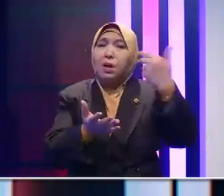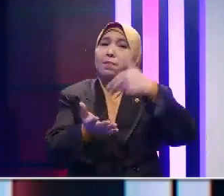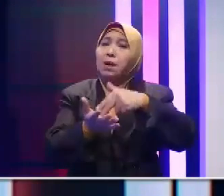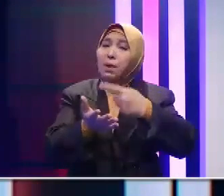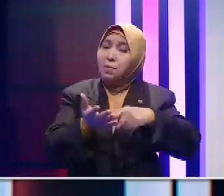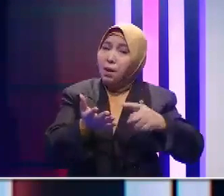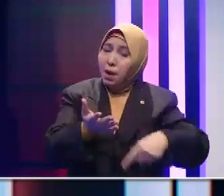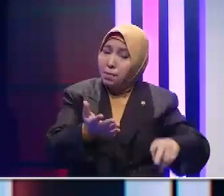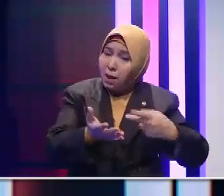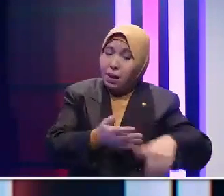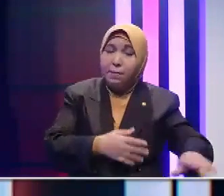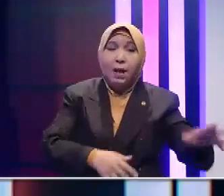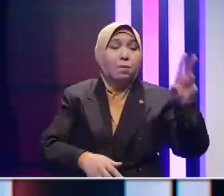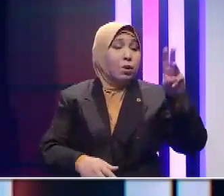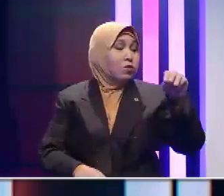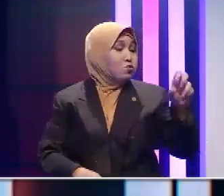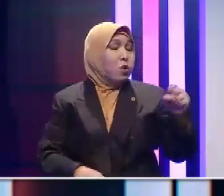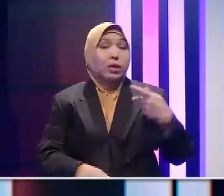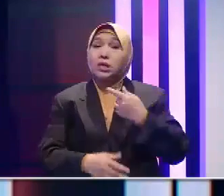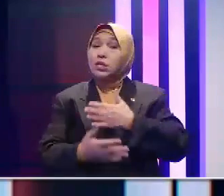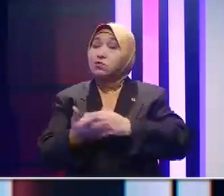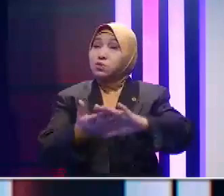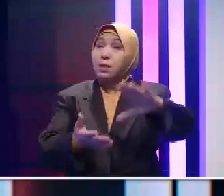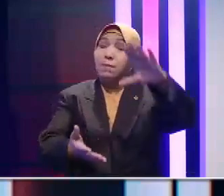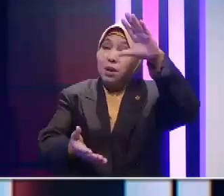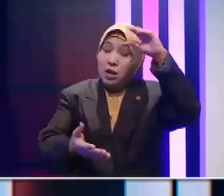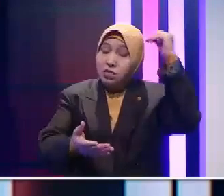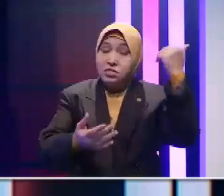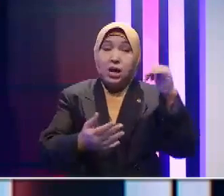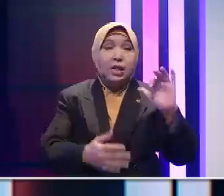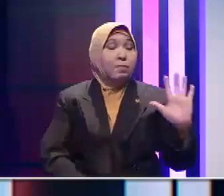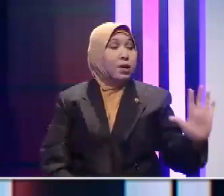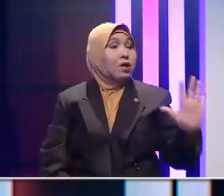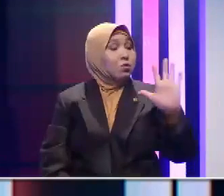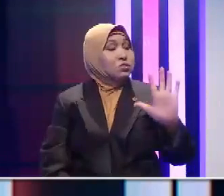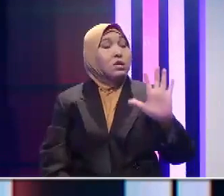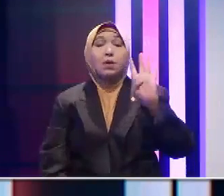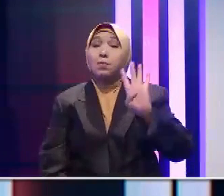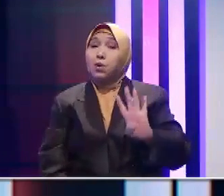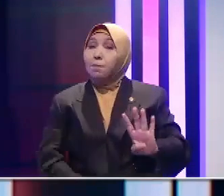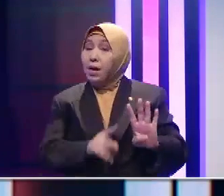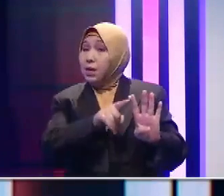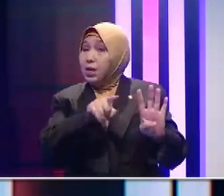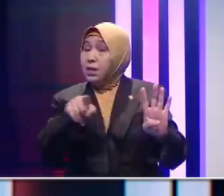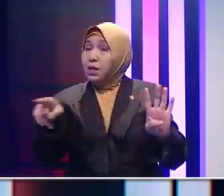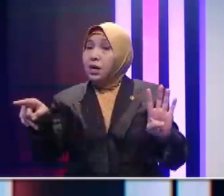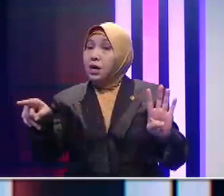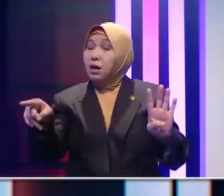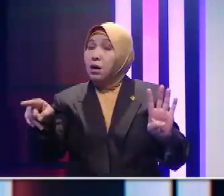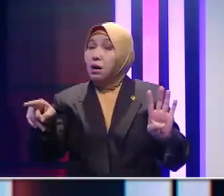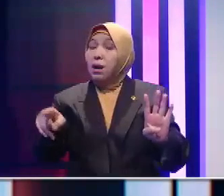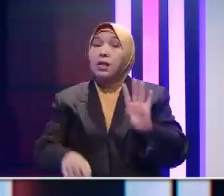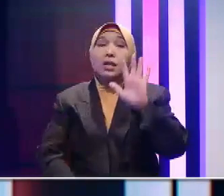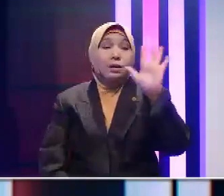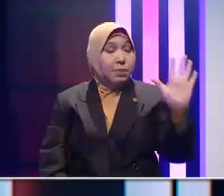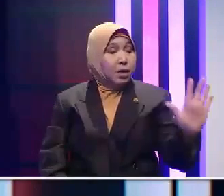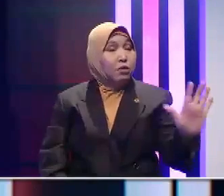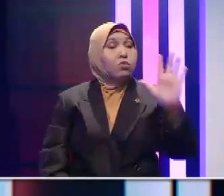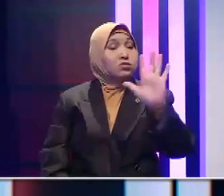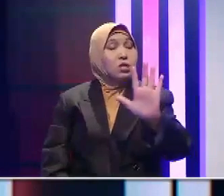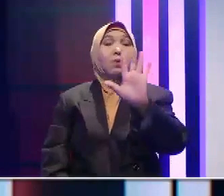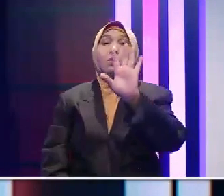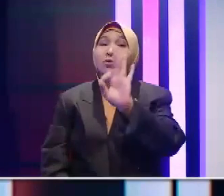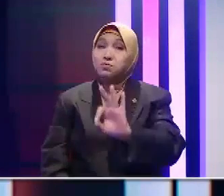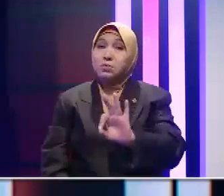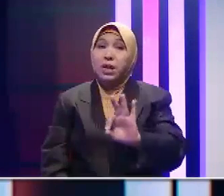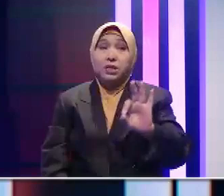terhadap halaman yang telah kita lalui daripada halaman 554 sehinggalah kepada halaman 559.